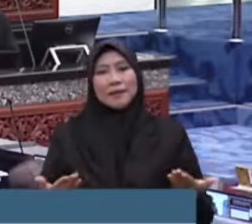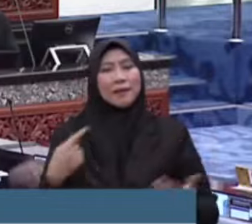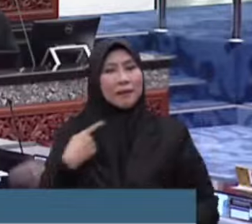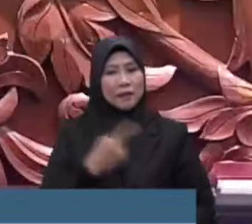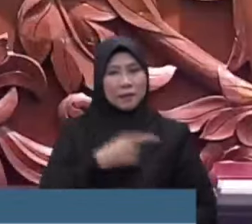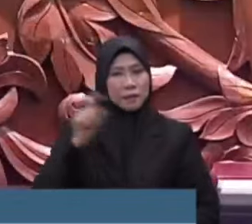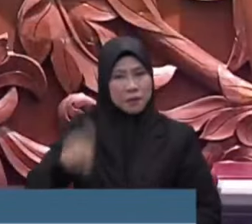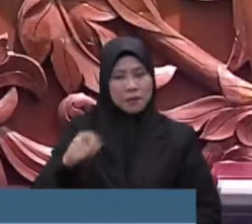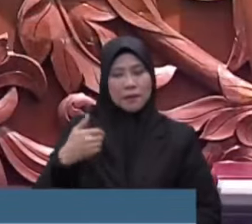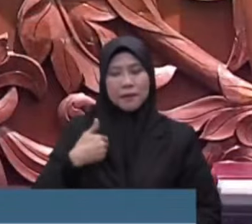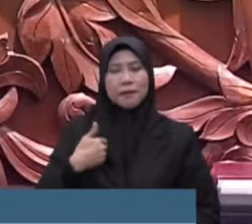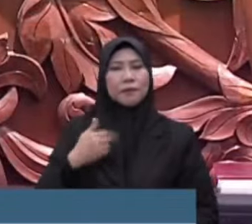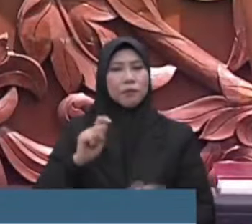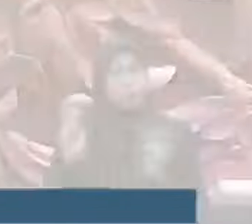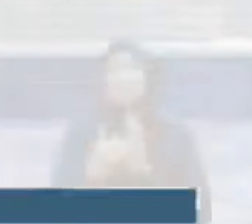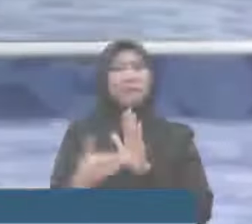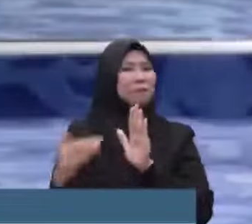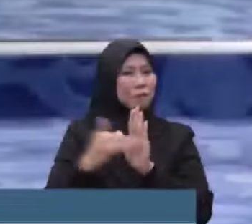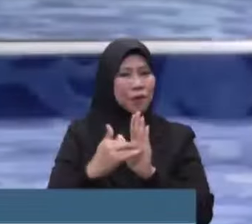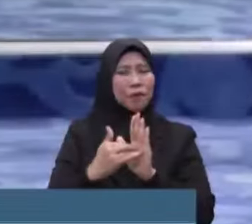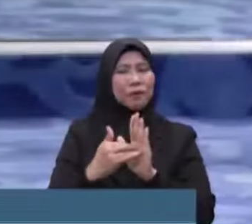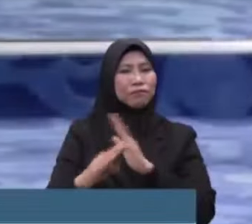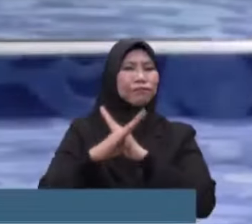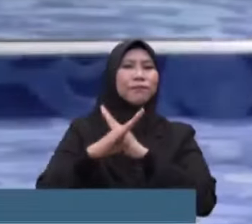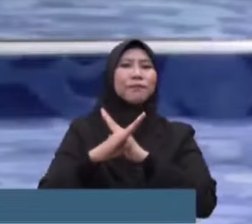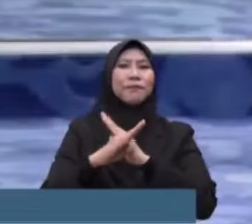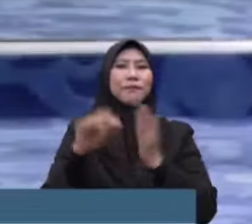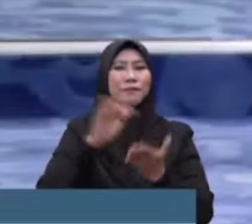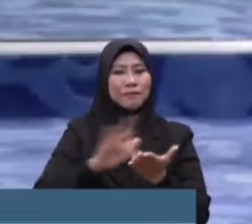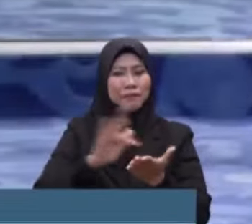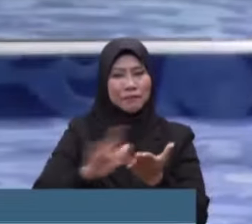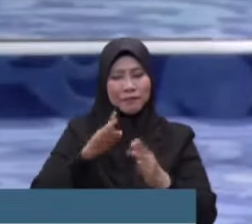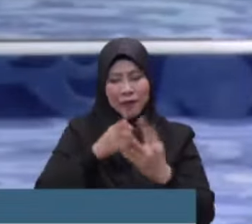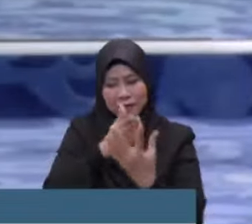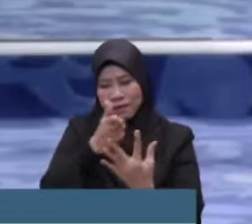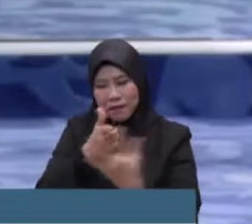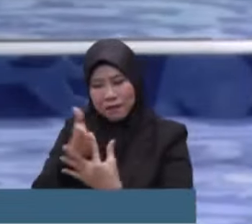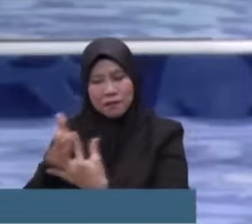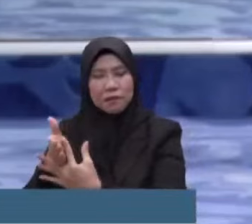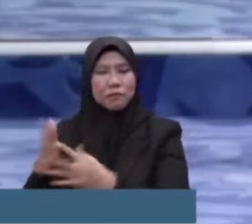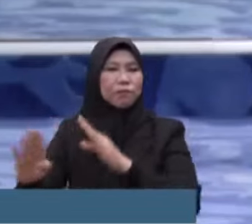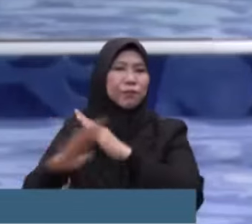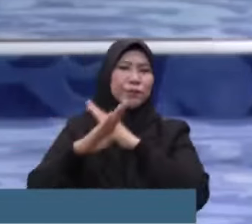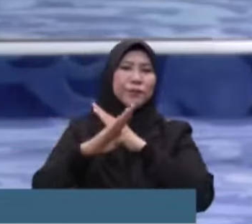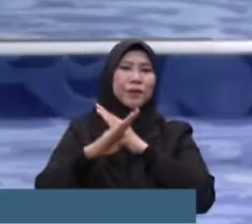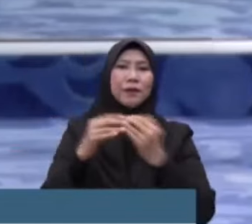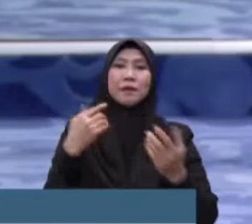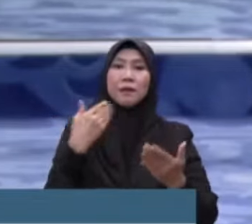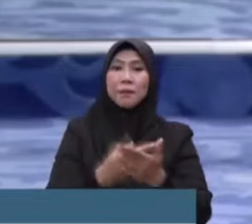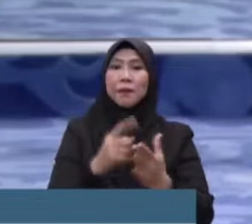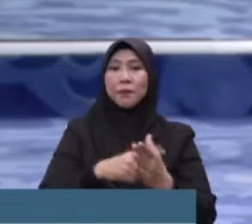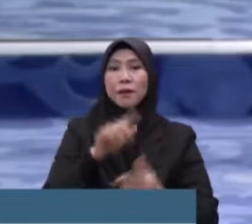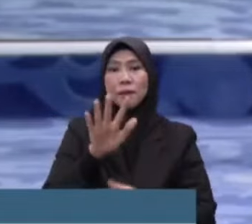politik untuk pindah 2021 sehingga Mei 202319